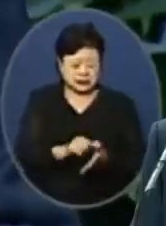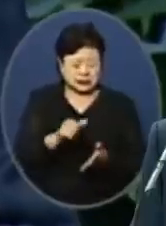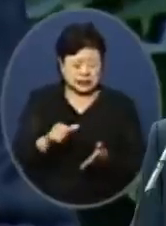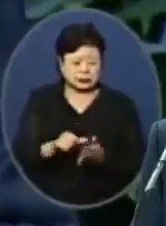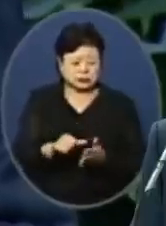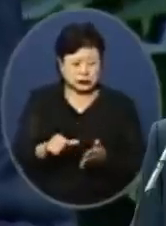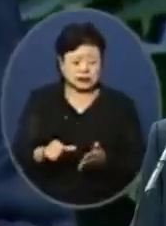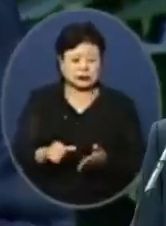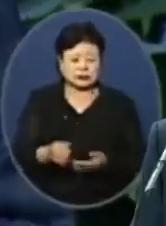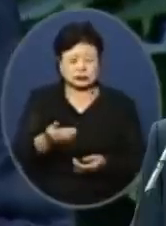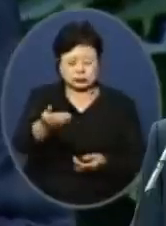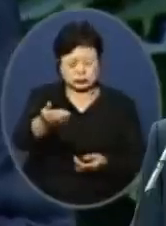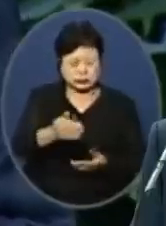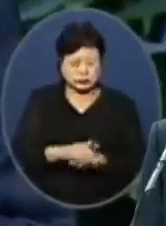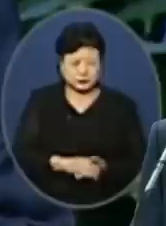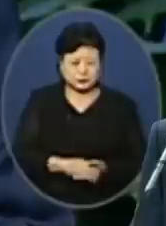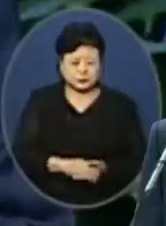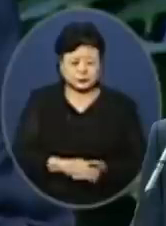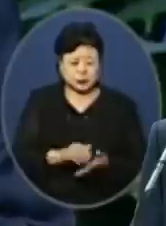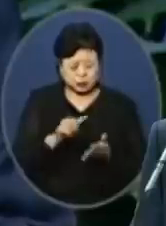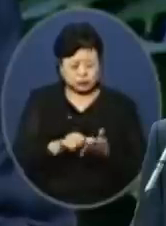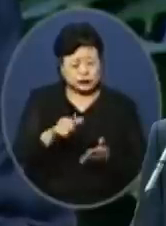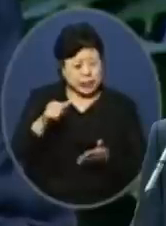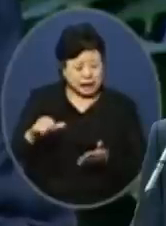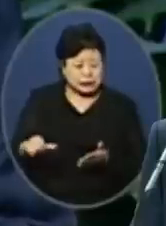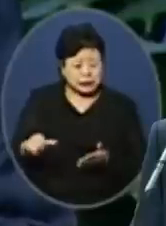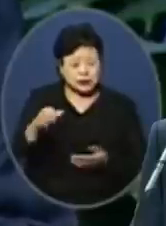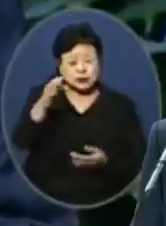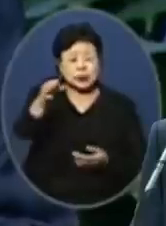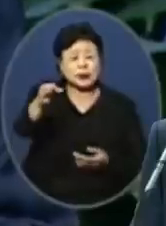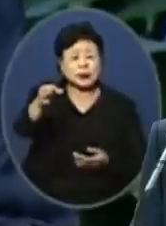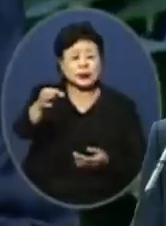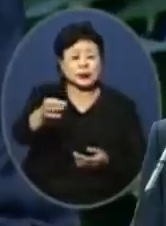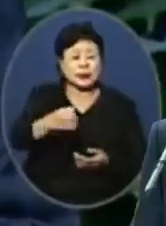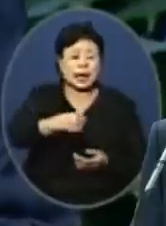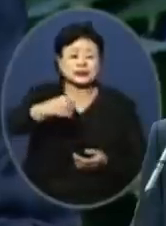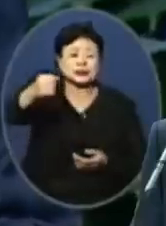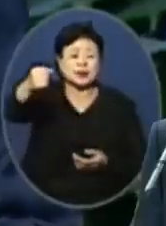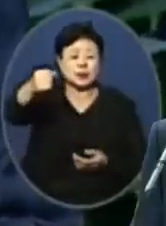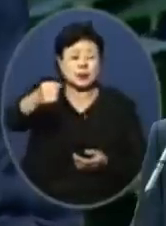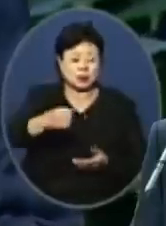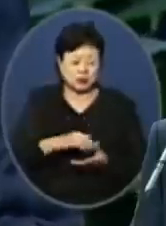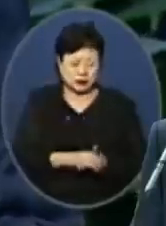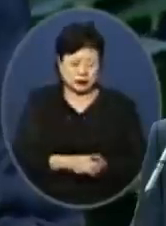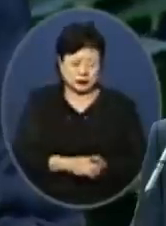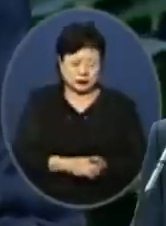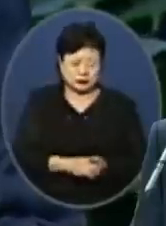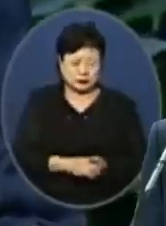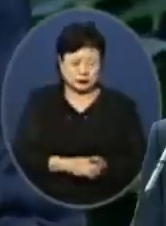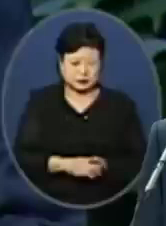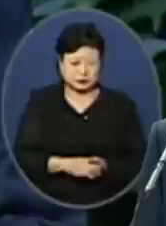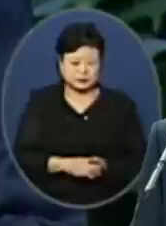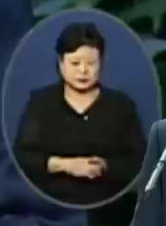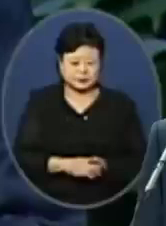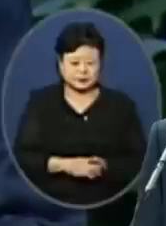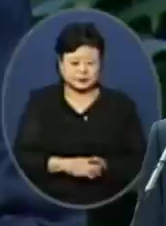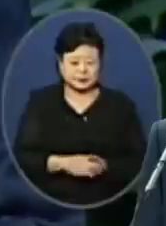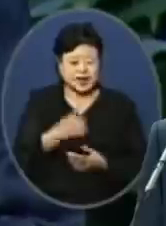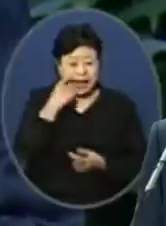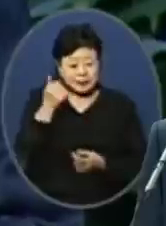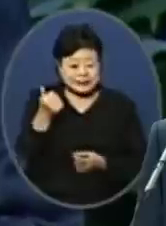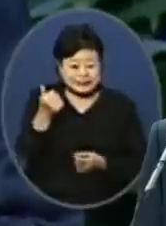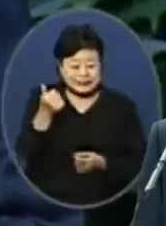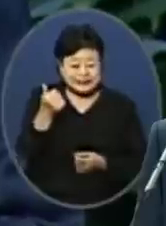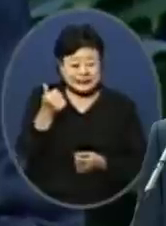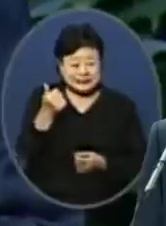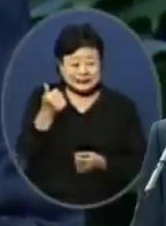아들에게 주었었습니다. 그 둘째가 그것을 곧장 가지고서 청산해서 돈으로 만들어서 아버지가